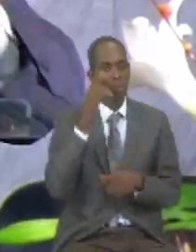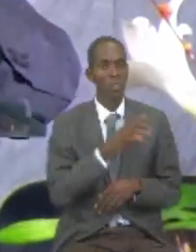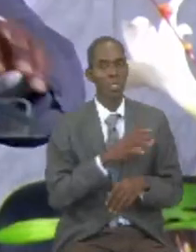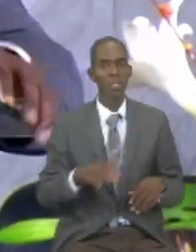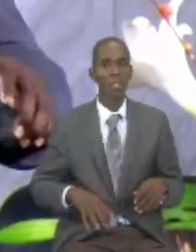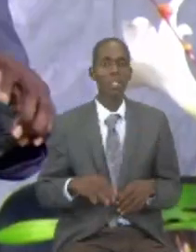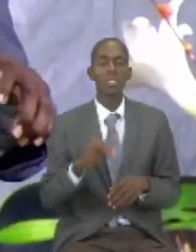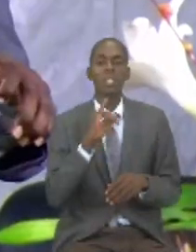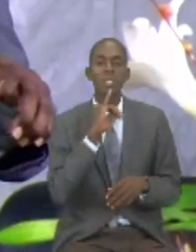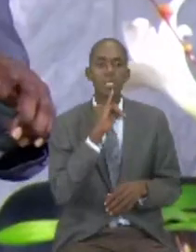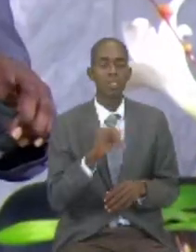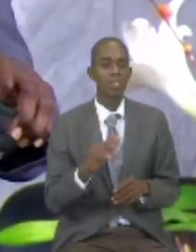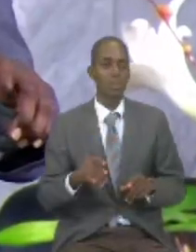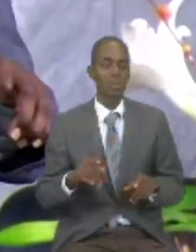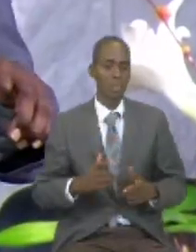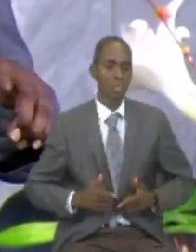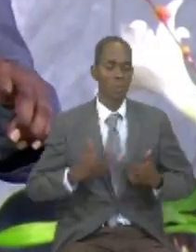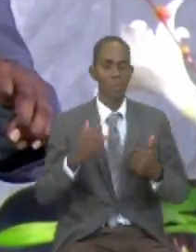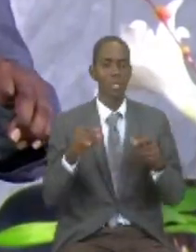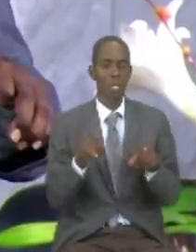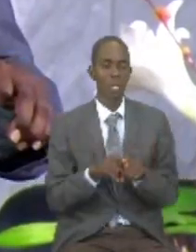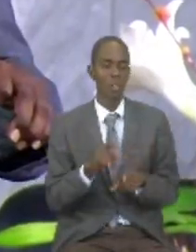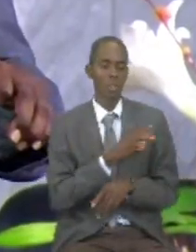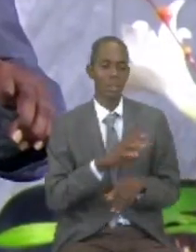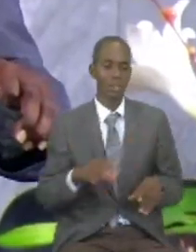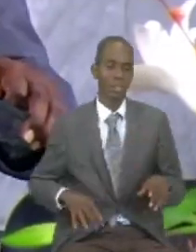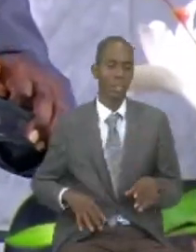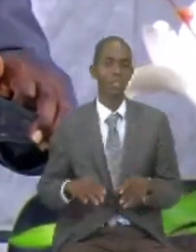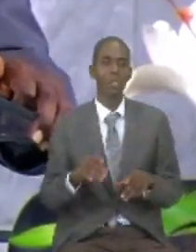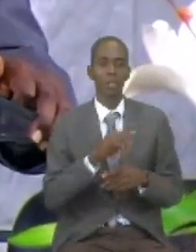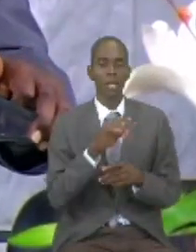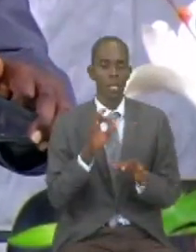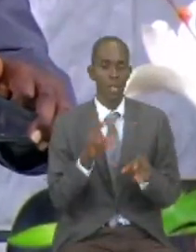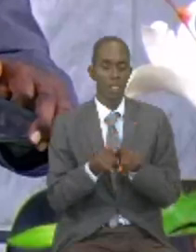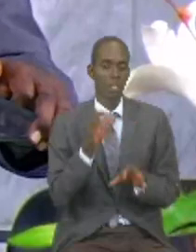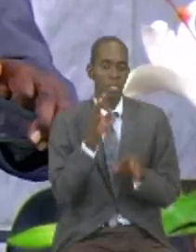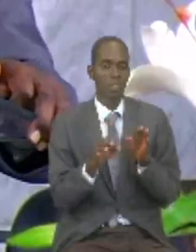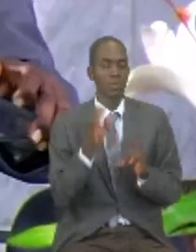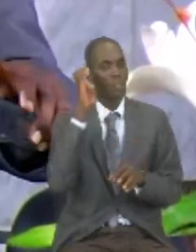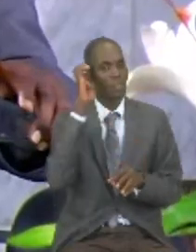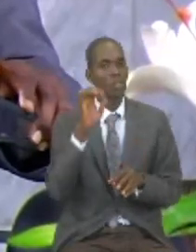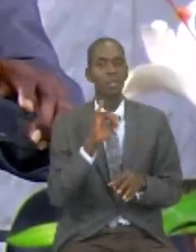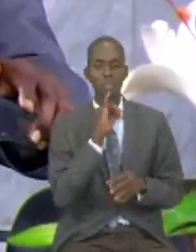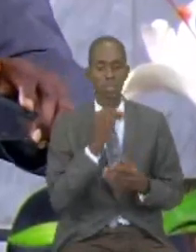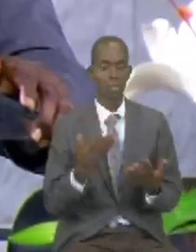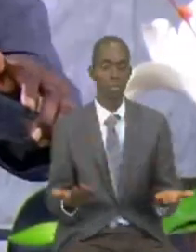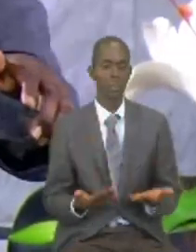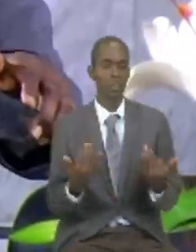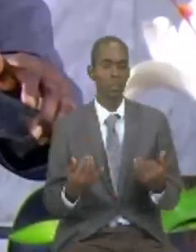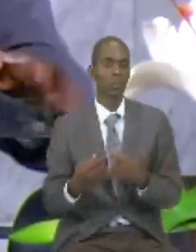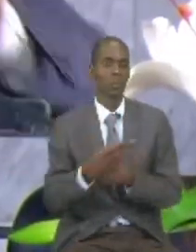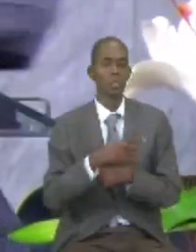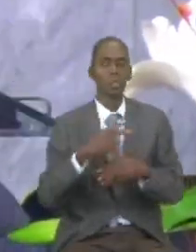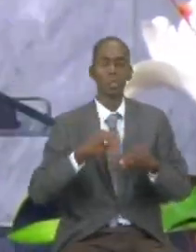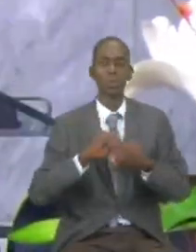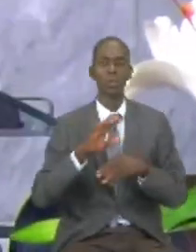comme il aurait vécu s'il était ici. Et s'il était